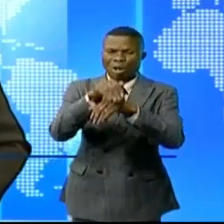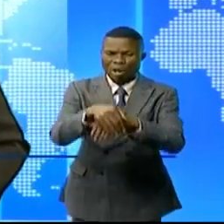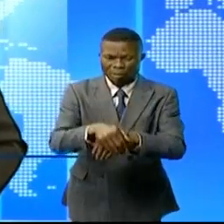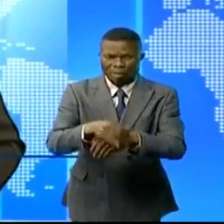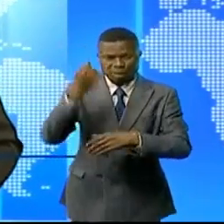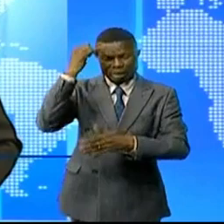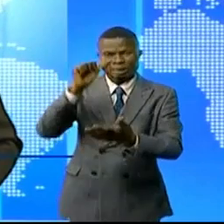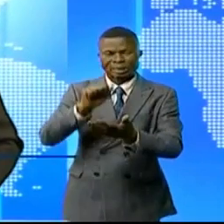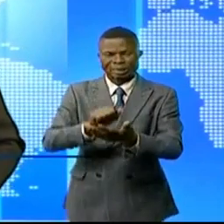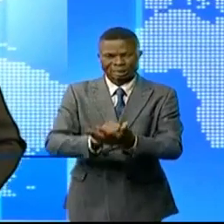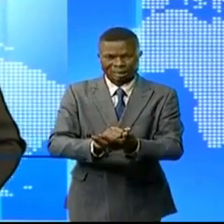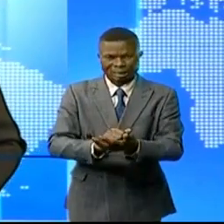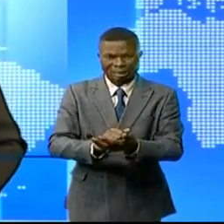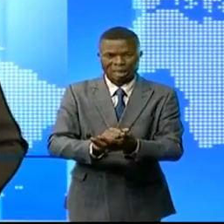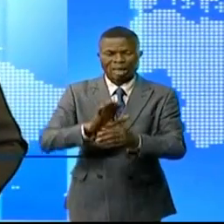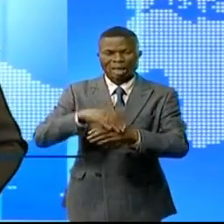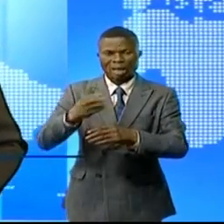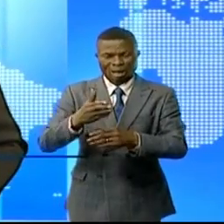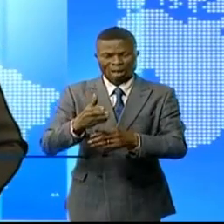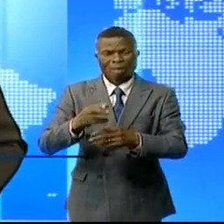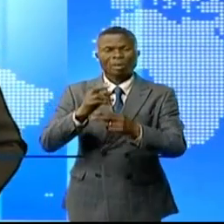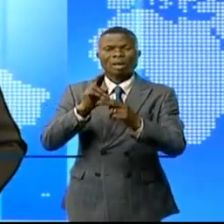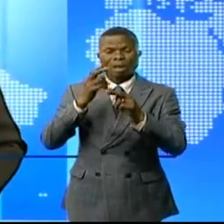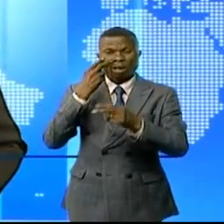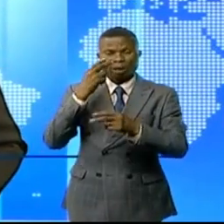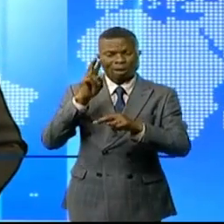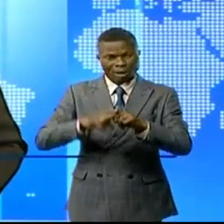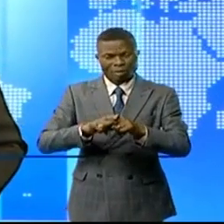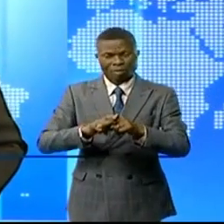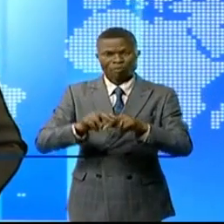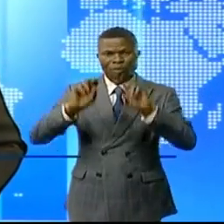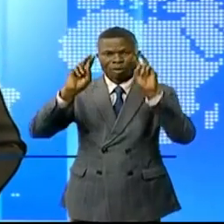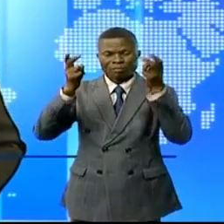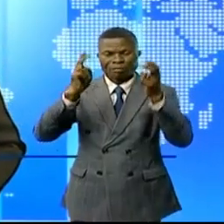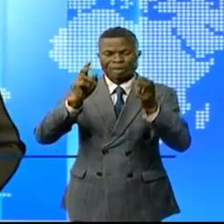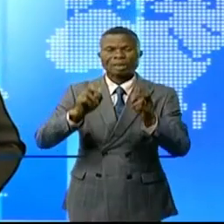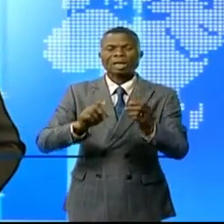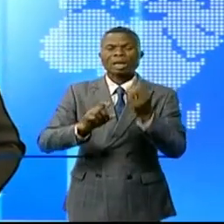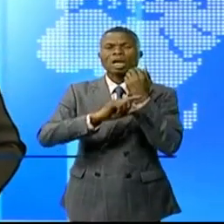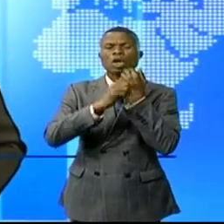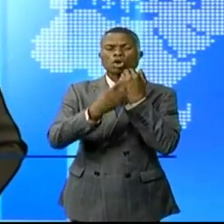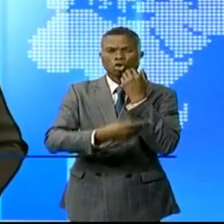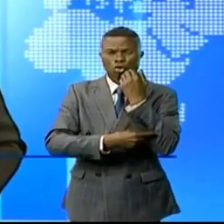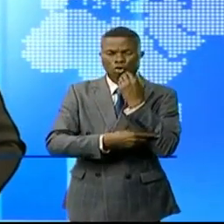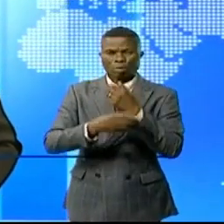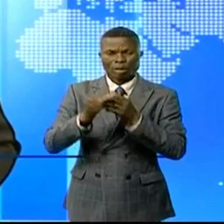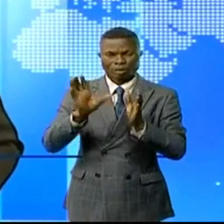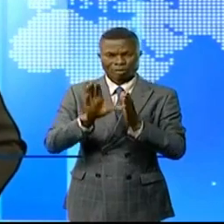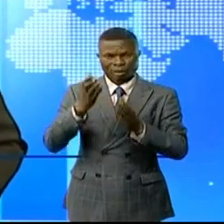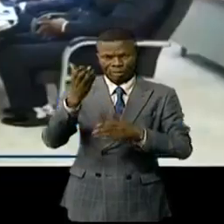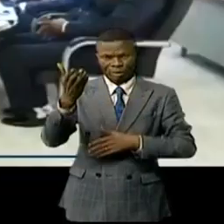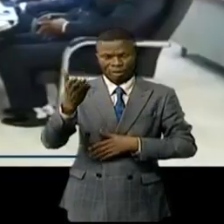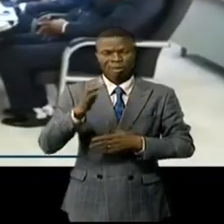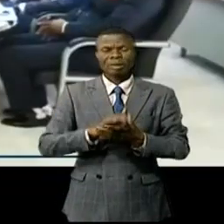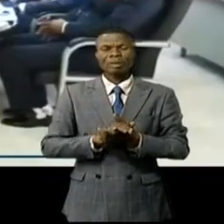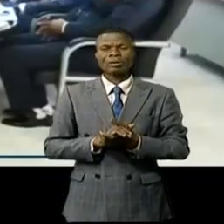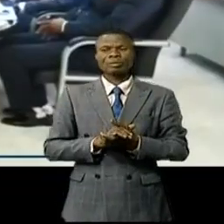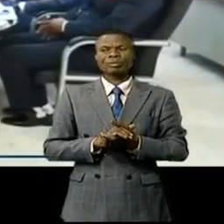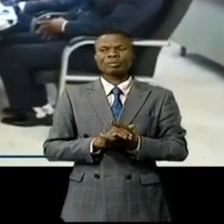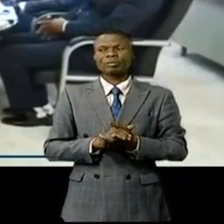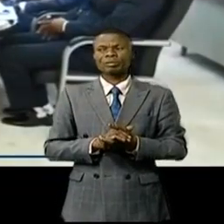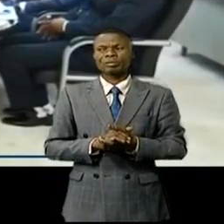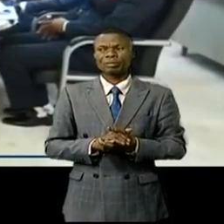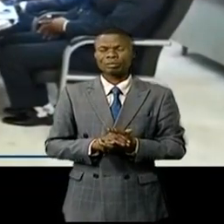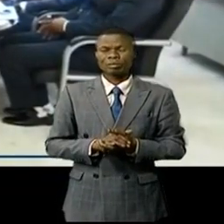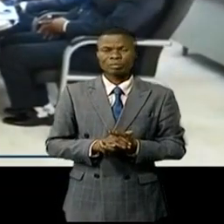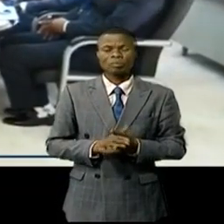il l'a dit, après avoir passé son séjour dans la ville de Goma. Marie-Noël Kabouya pour le reportage. Les fruits